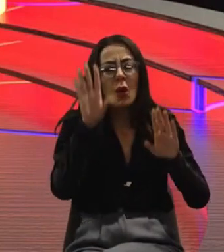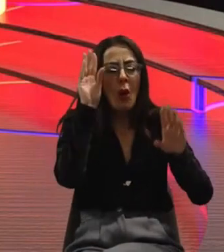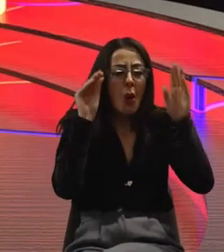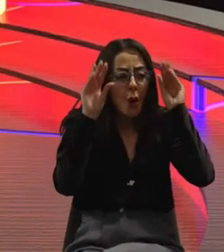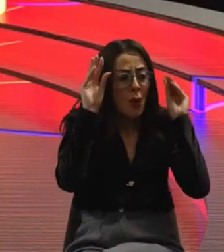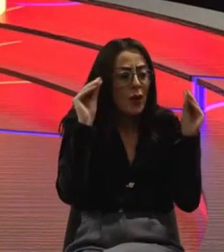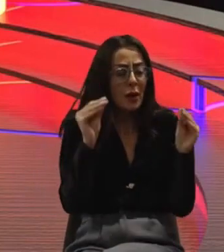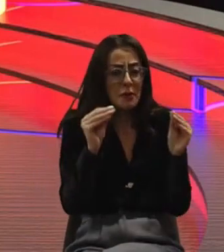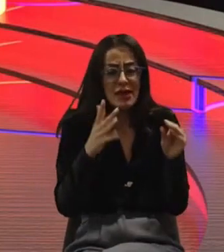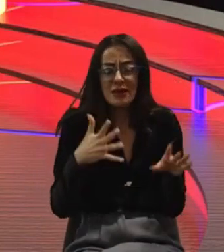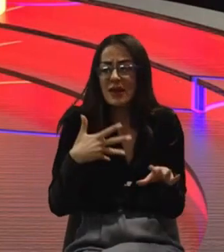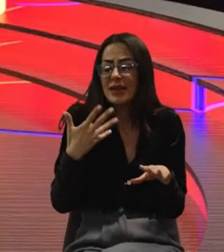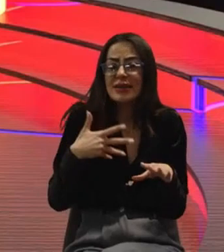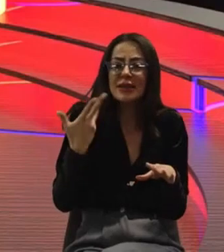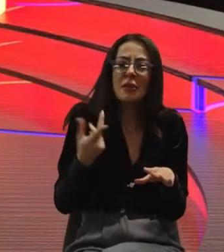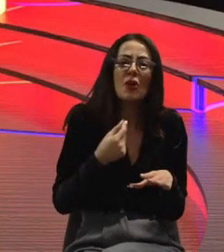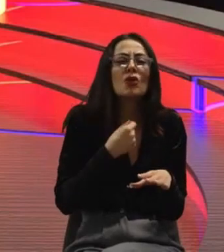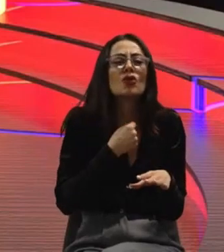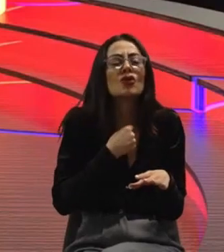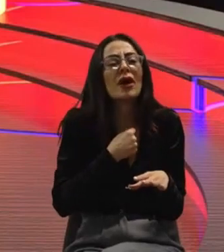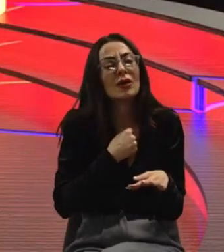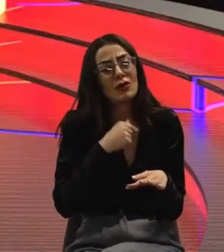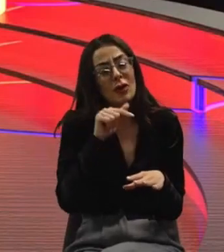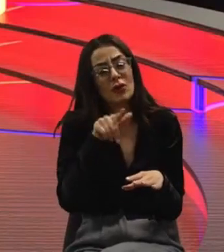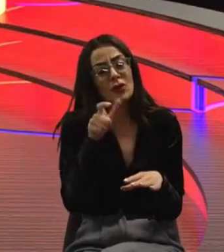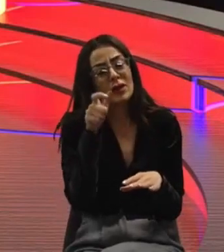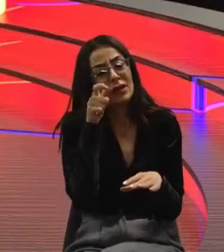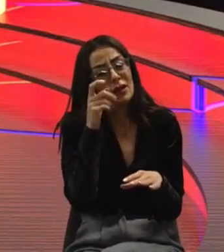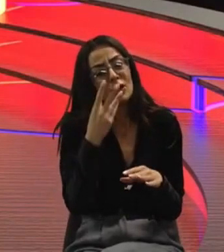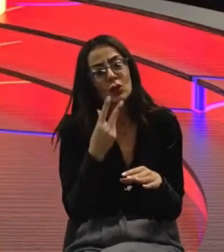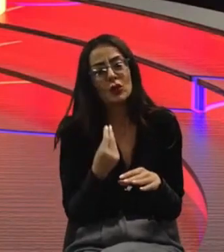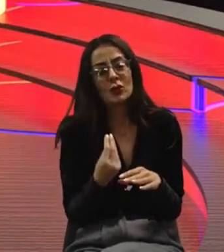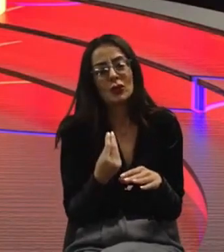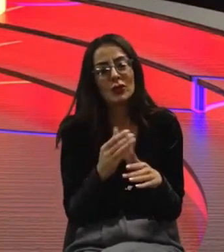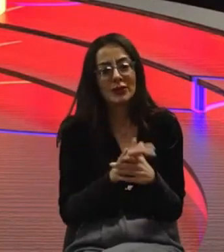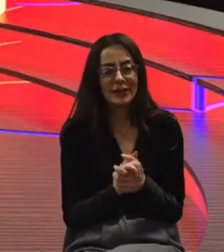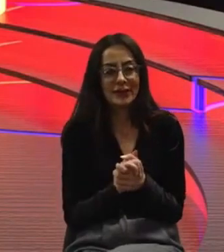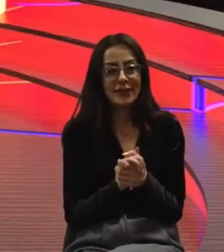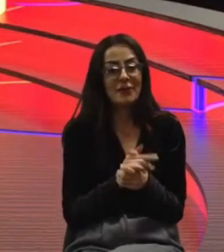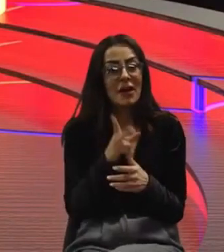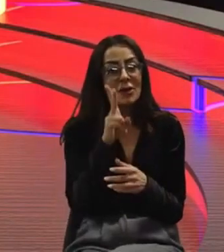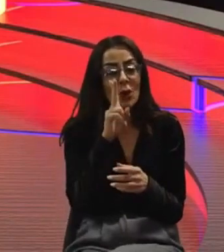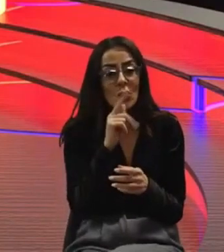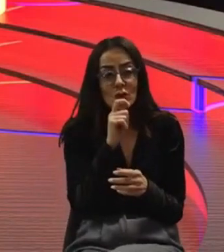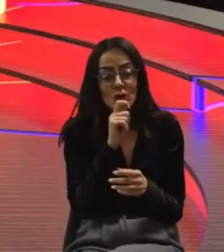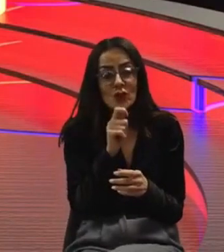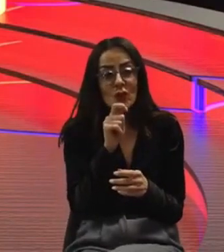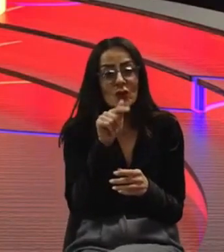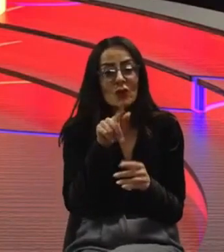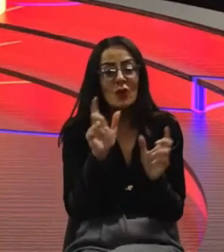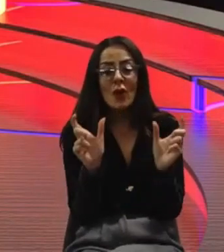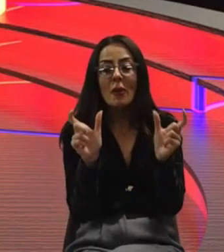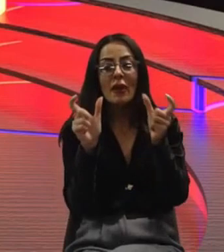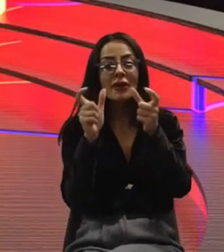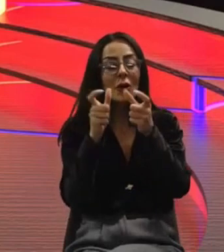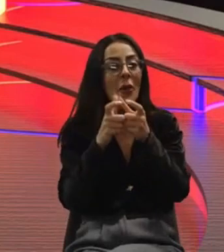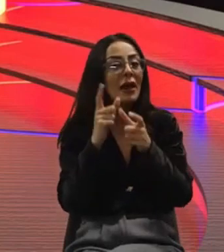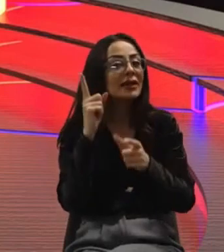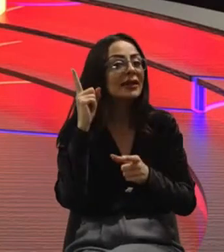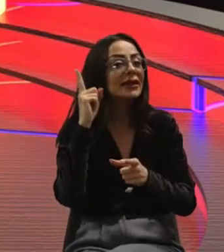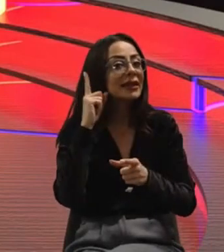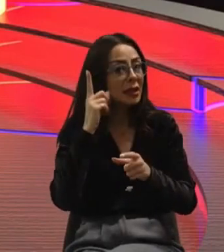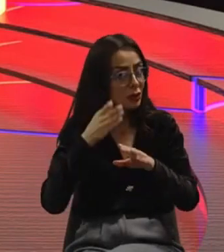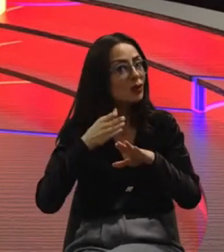bu ne olur ne olur buna çok dikkat edin şunu son olarak söylüyorum böyle toplantıya gelip bilmiyorsanız